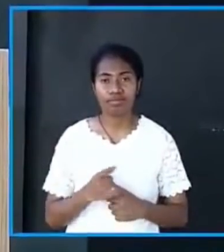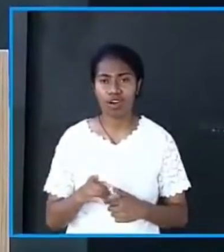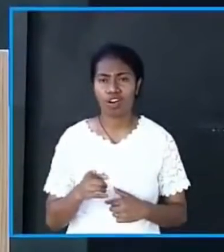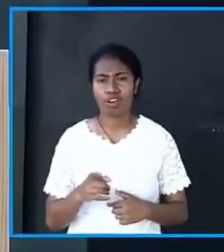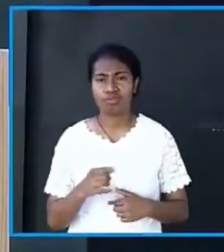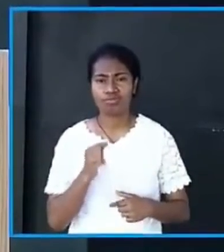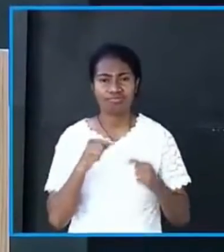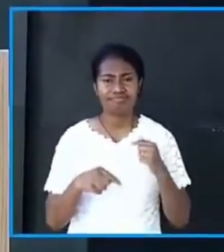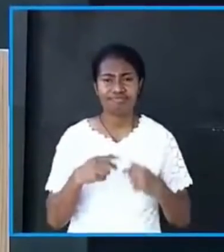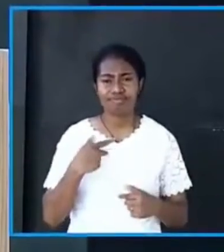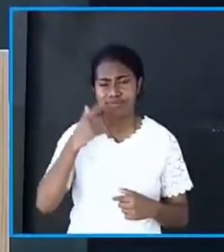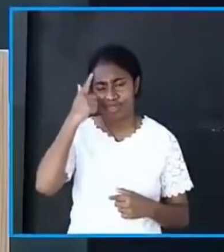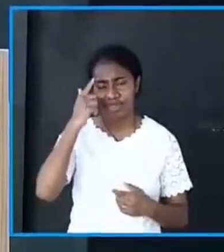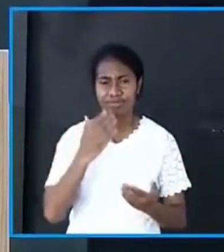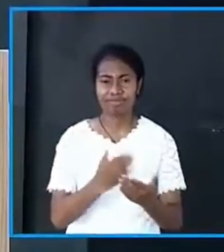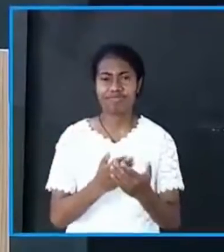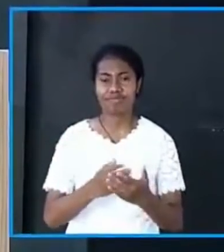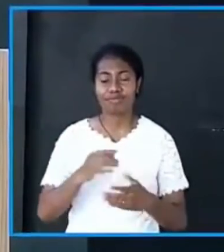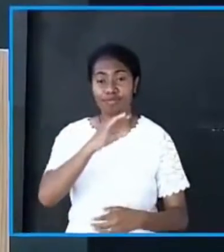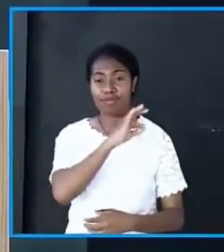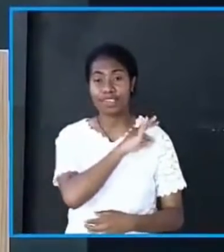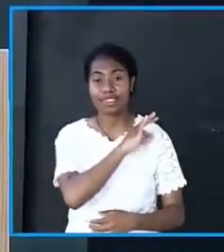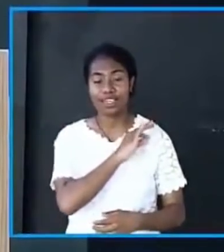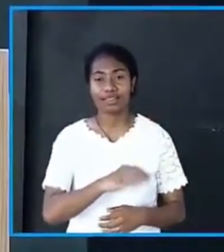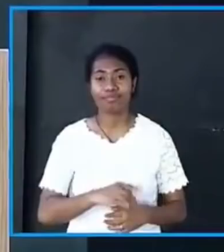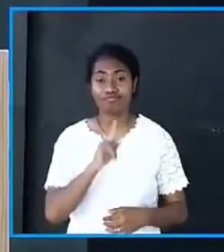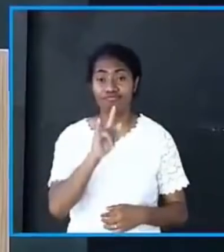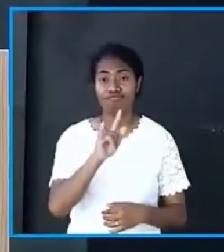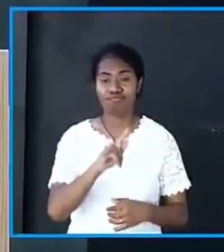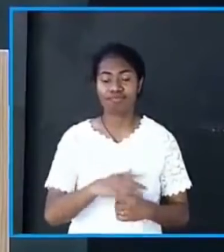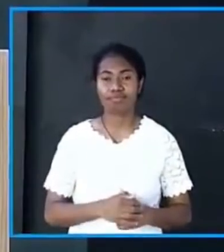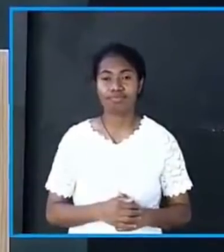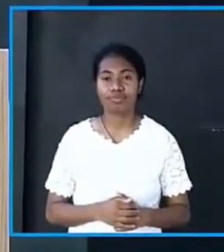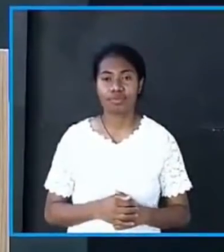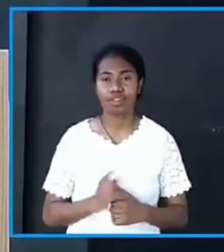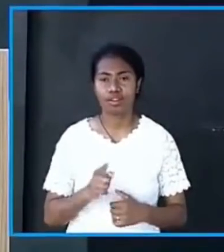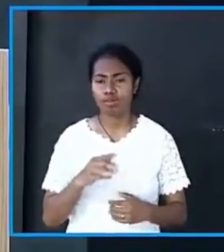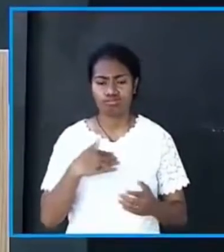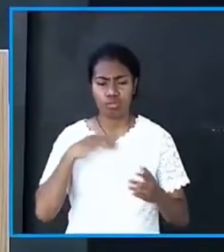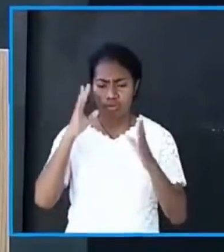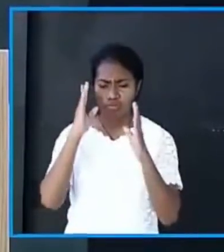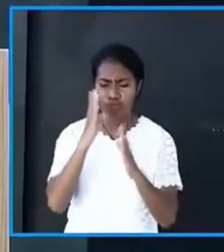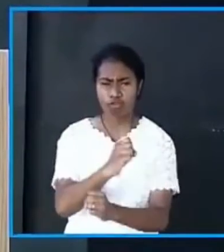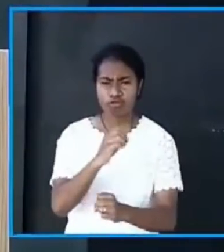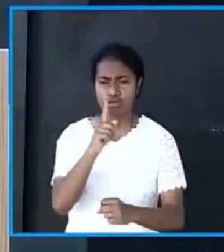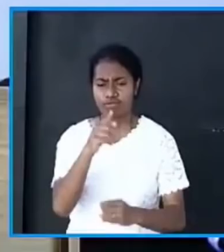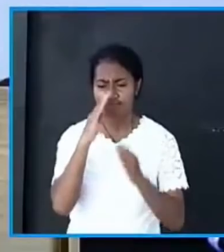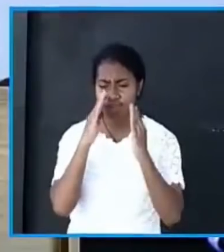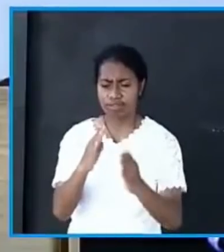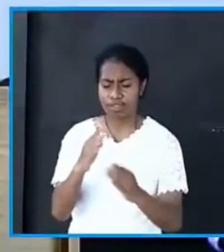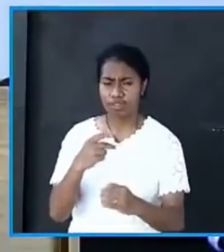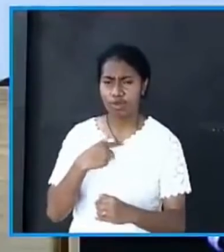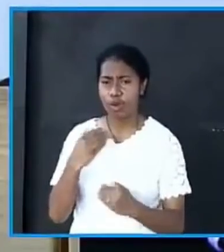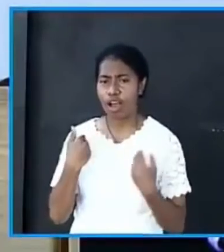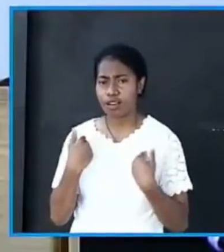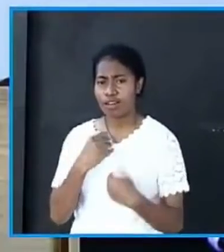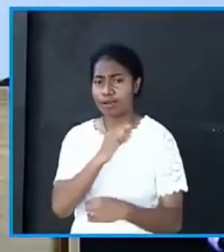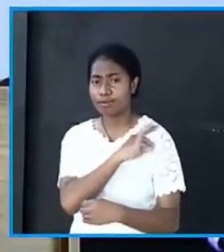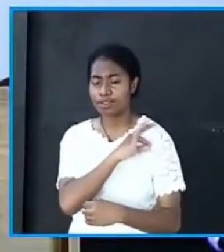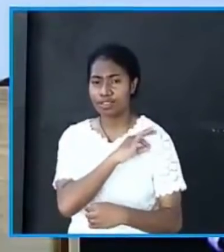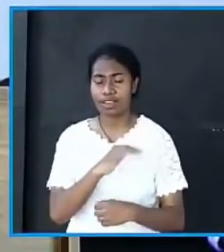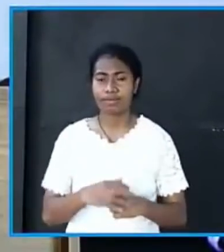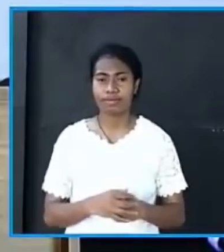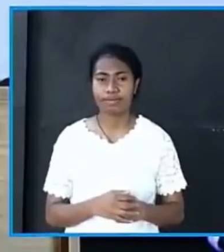presiden sedang tidak dimana-mana jadi pusat perhatian orang salah mencuci Dara orang hormati